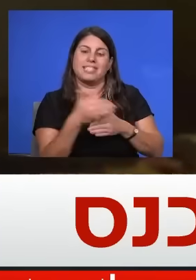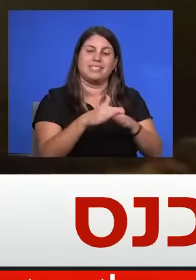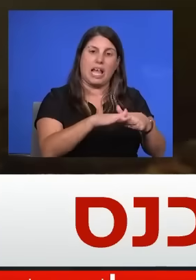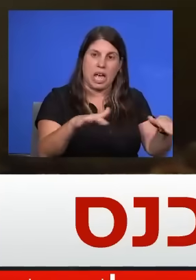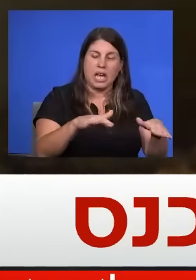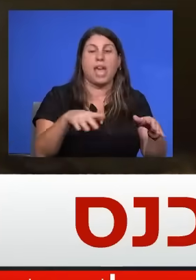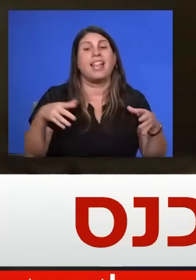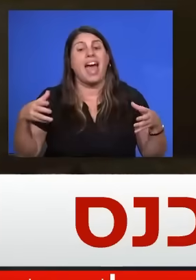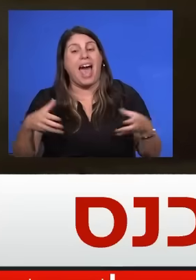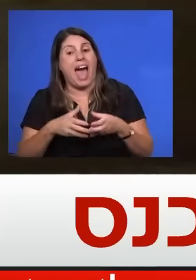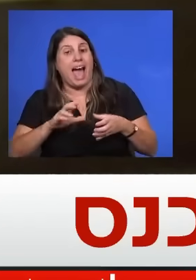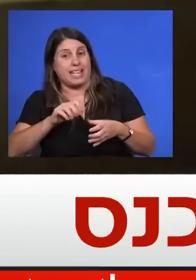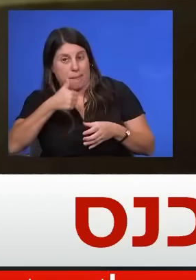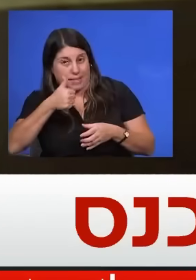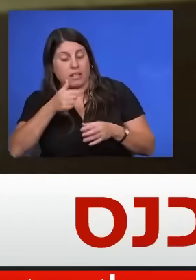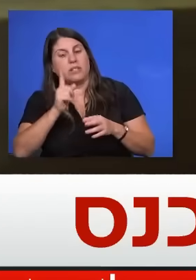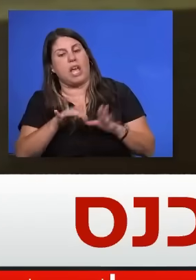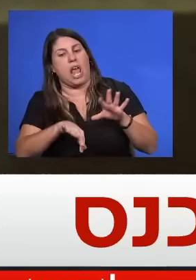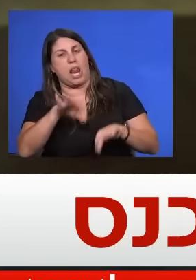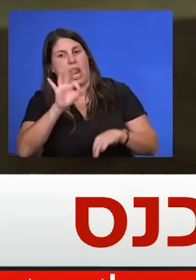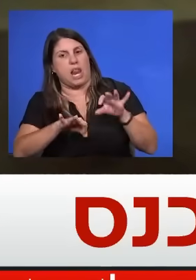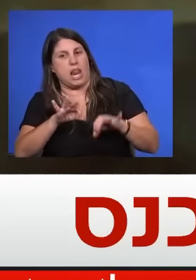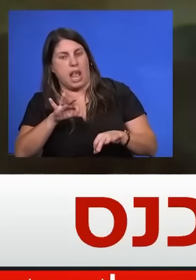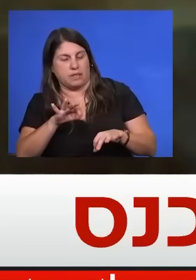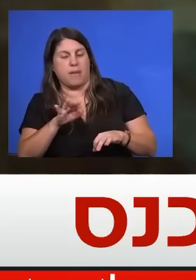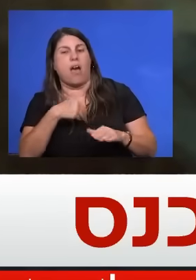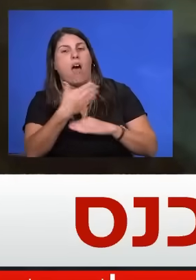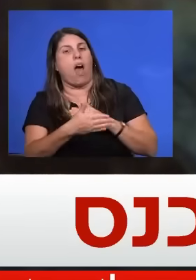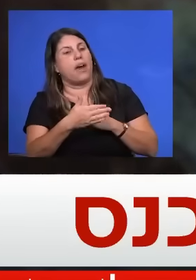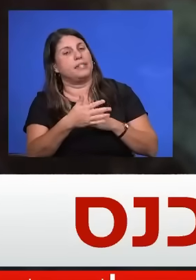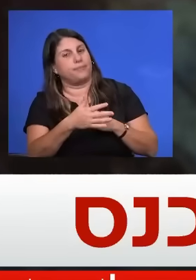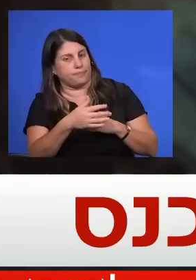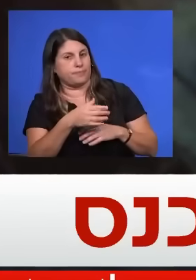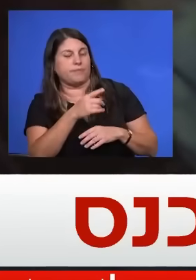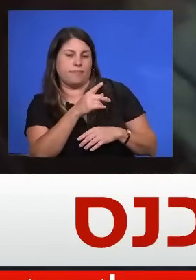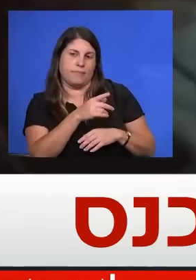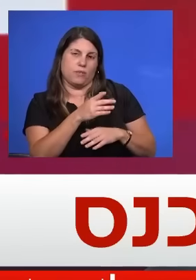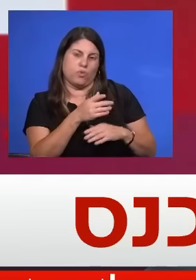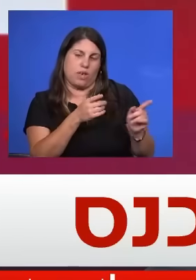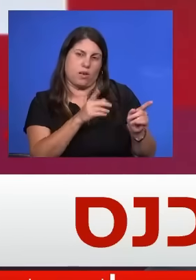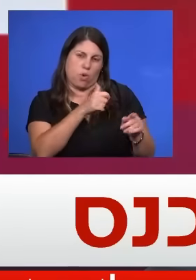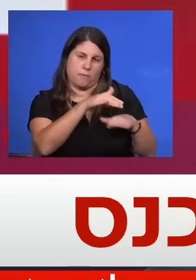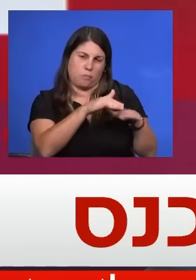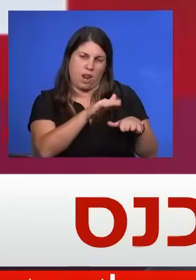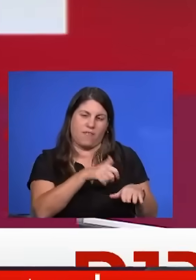שצריך להצביע אחרי שהסמיך את נתניהו ואת שר הביטחון לקבל החלטות. תודה רבה גלי. גם בסיסים